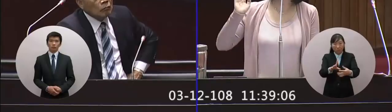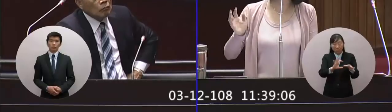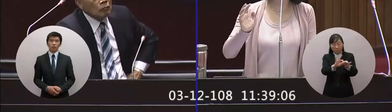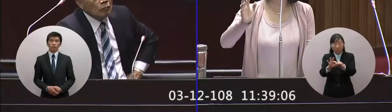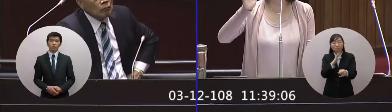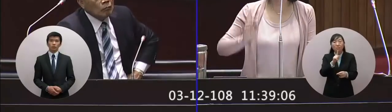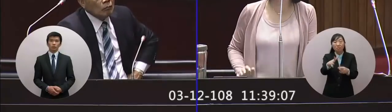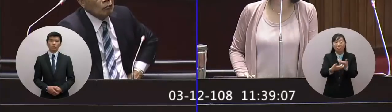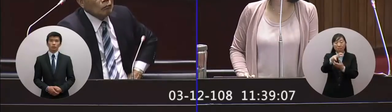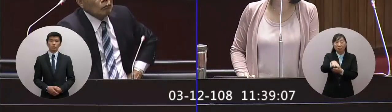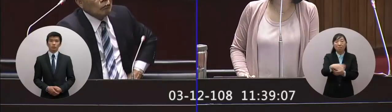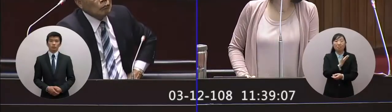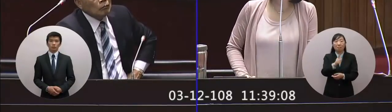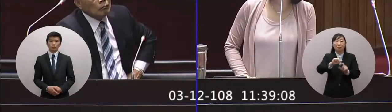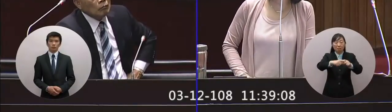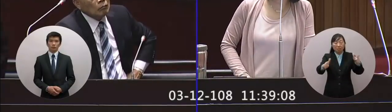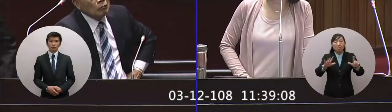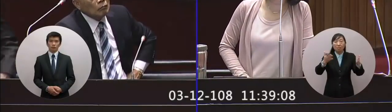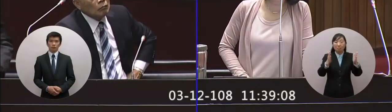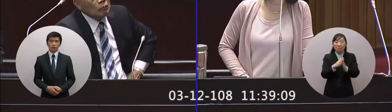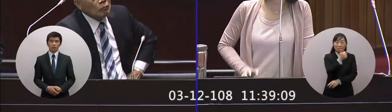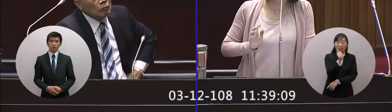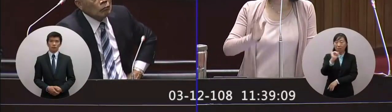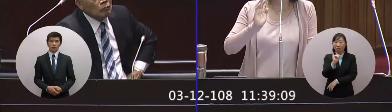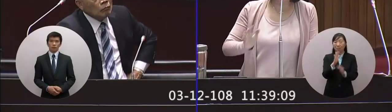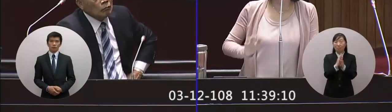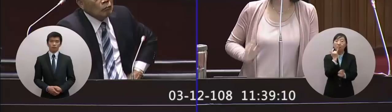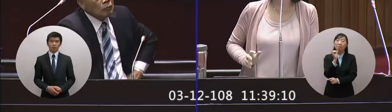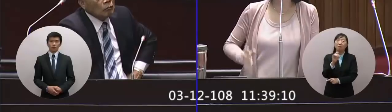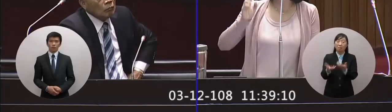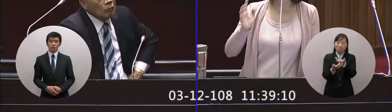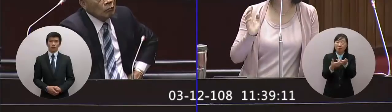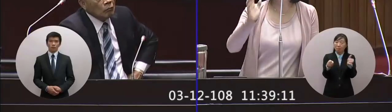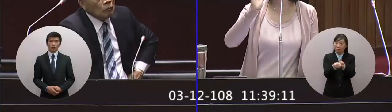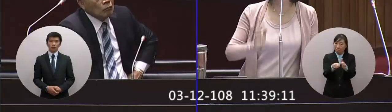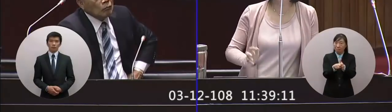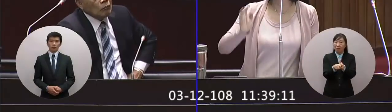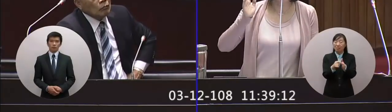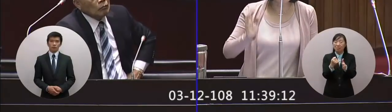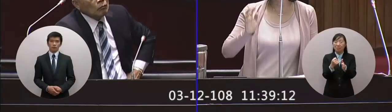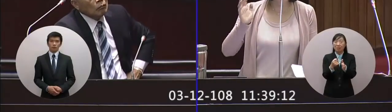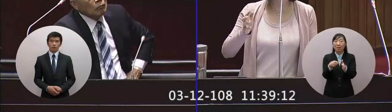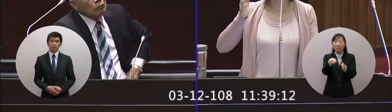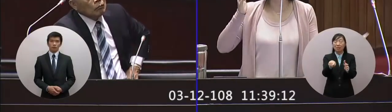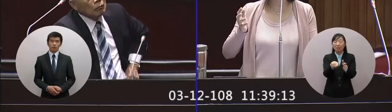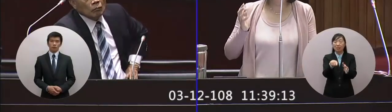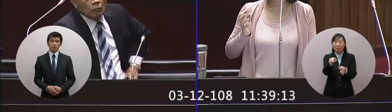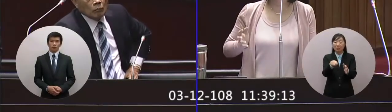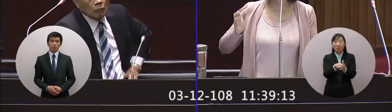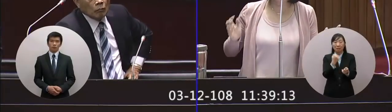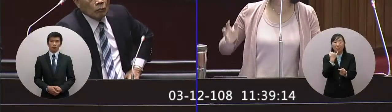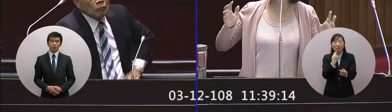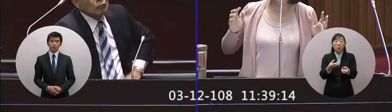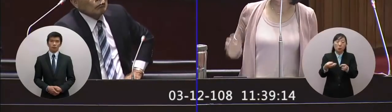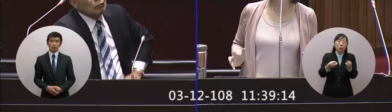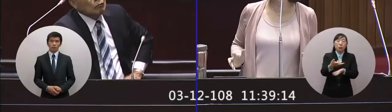域，让不同国家的学生男男女女借由料理的过程，可以创出无